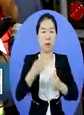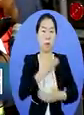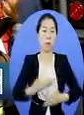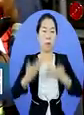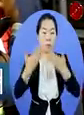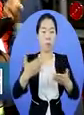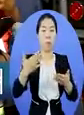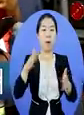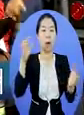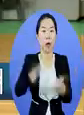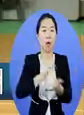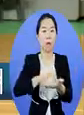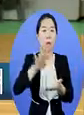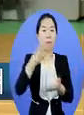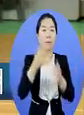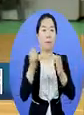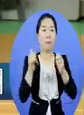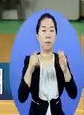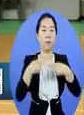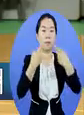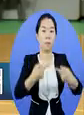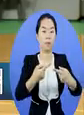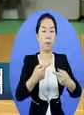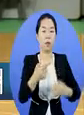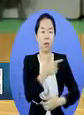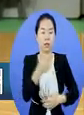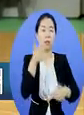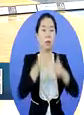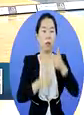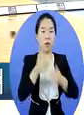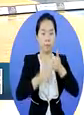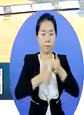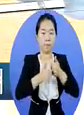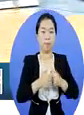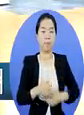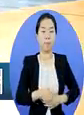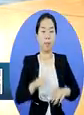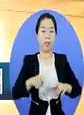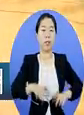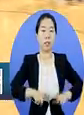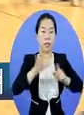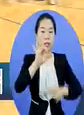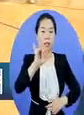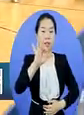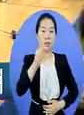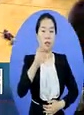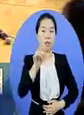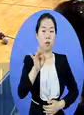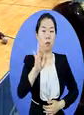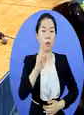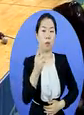자원봉사자 등 400여 명이 참가해 역대 최대 규모로 열띤 경기를 펼쳤습니다. 이날 이은영 충청남도